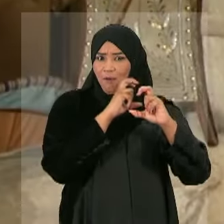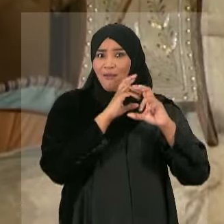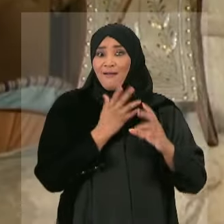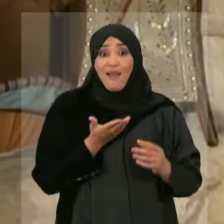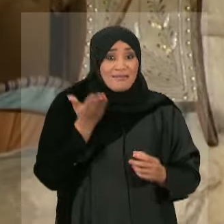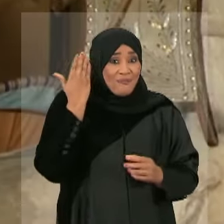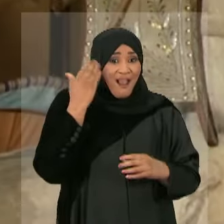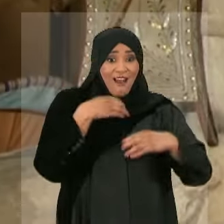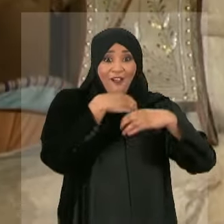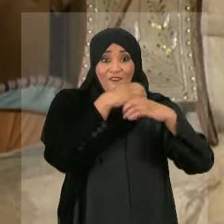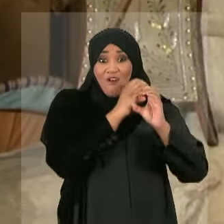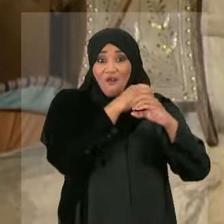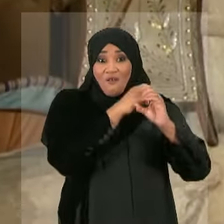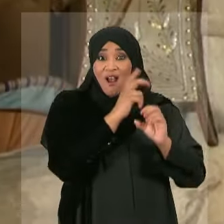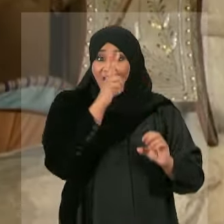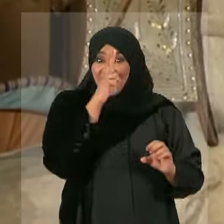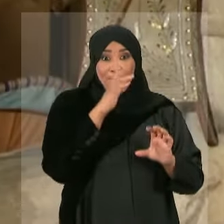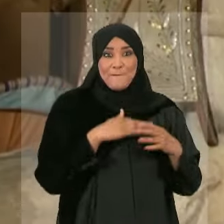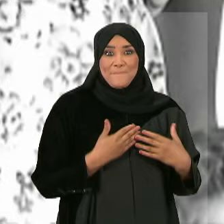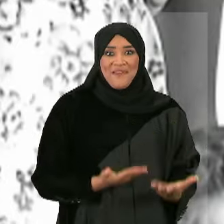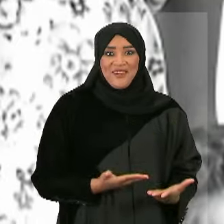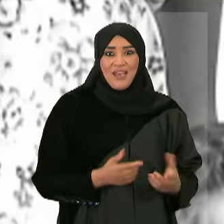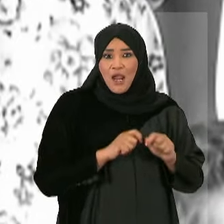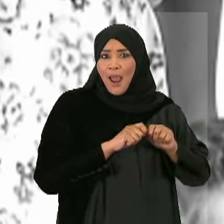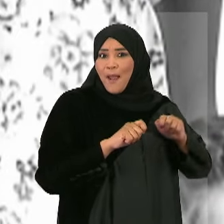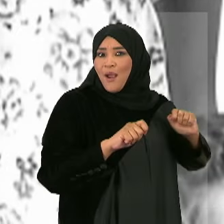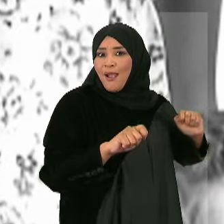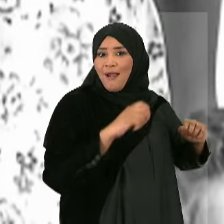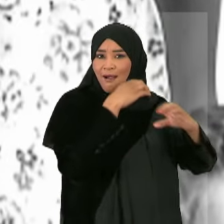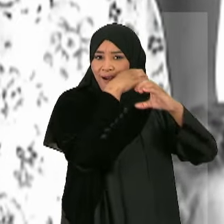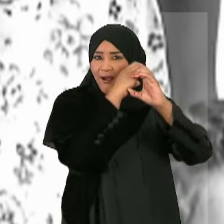اسمه الفوكس، كان لازم بحسب بعد معين.